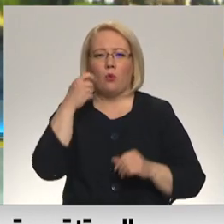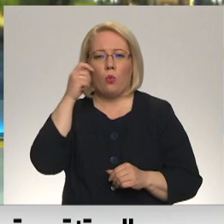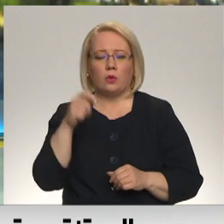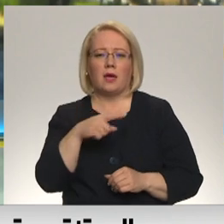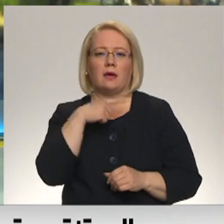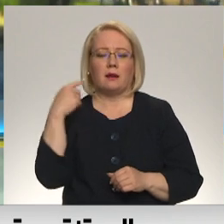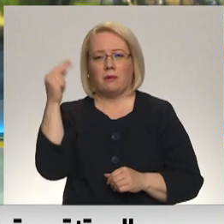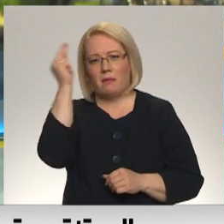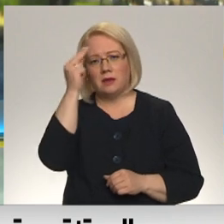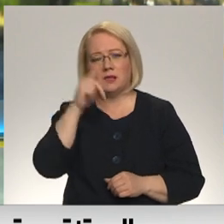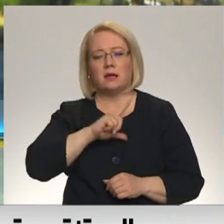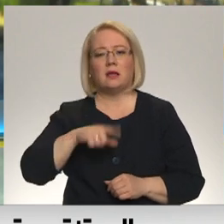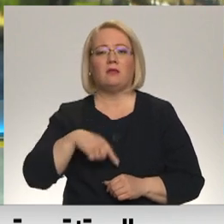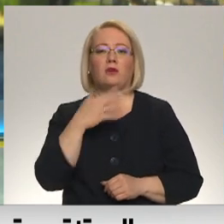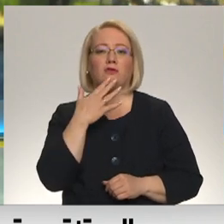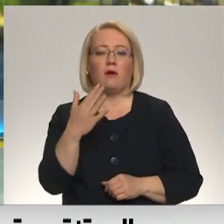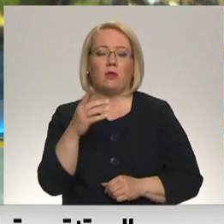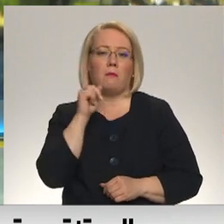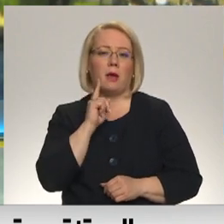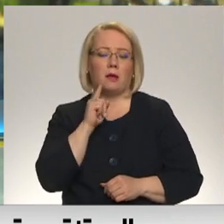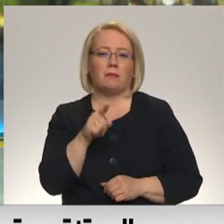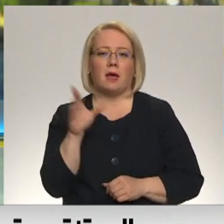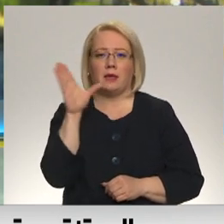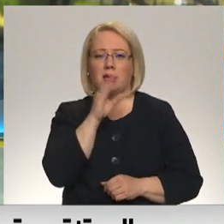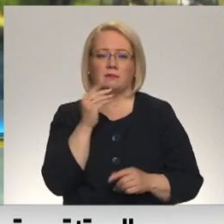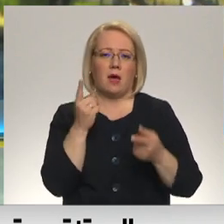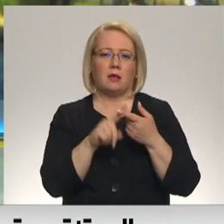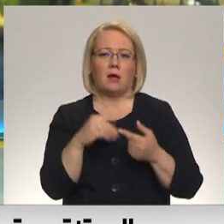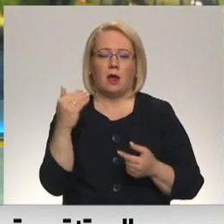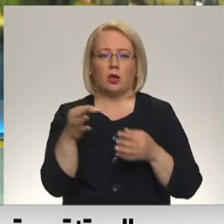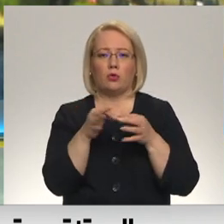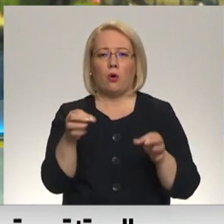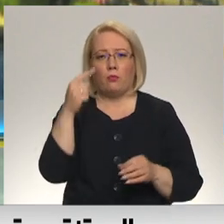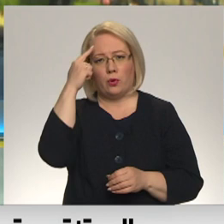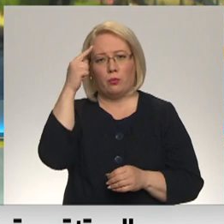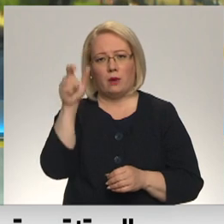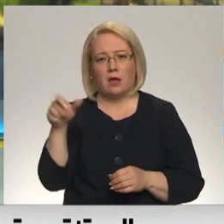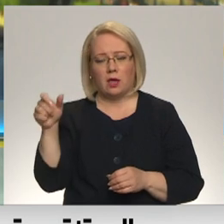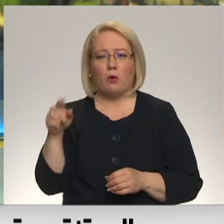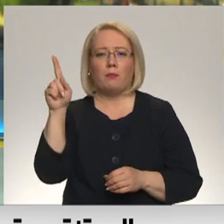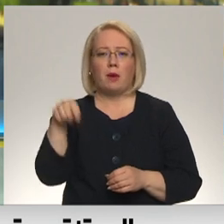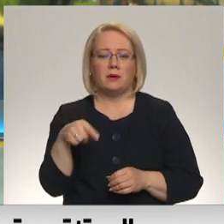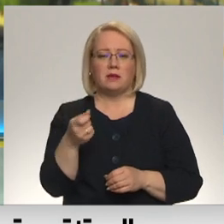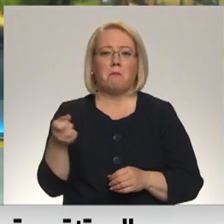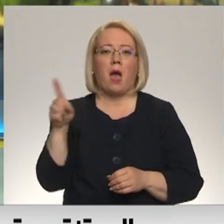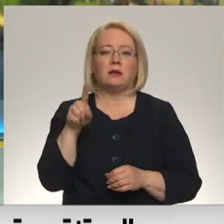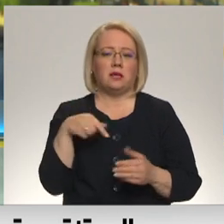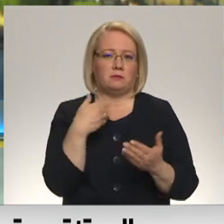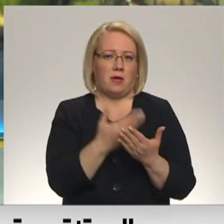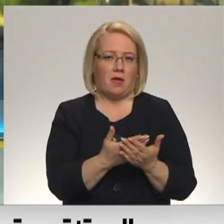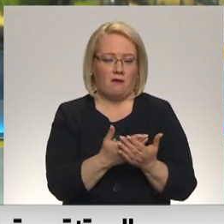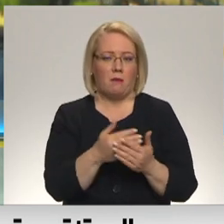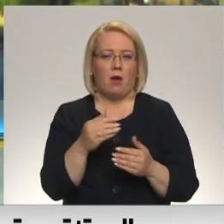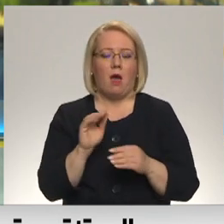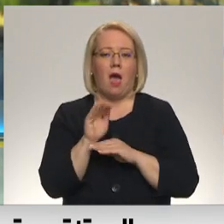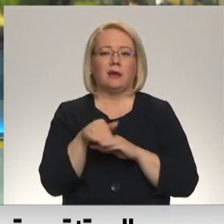vēlmi apgūt latviešu valodu. Pagaidām šādi iespēsot atkarīgi no brīvprātīgajiem un pieprasījums pārsniedzot piedāvājumu.